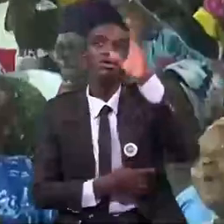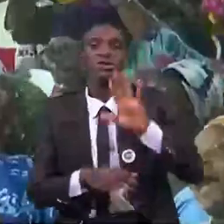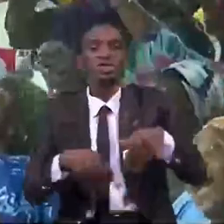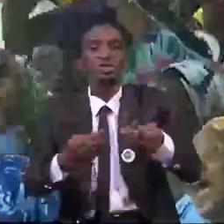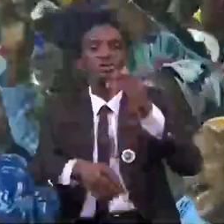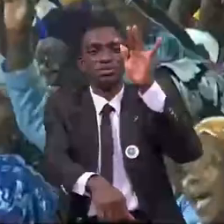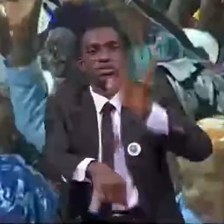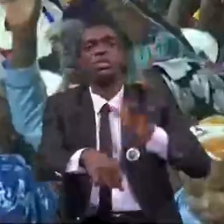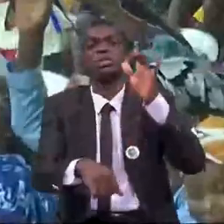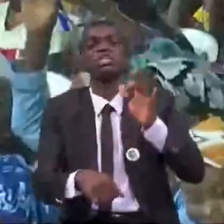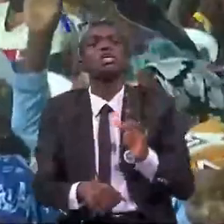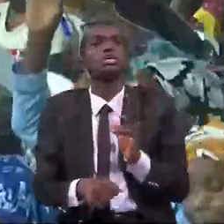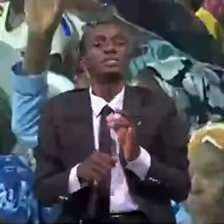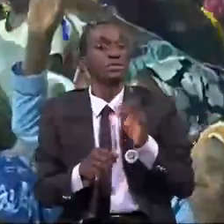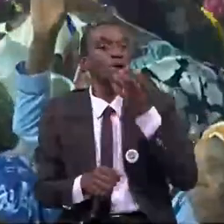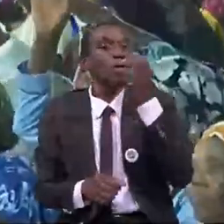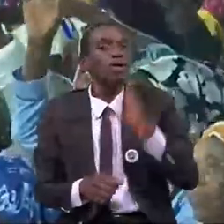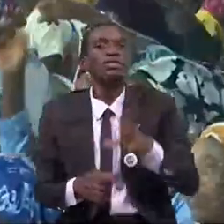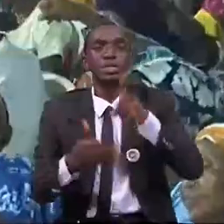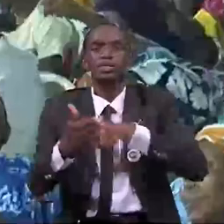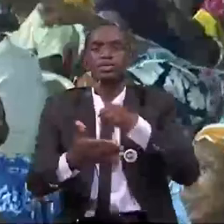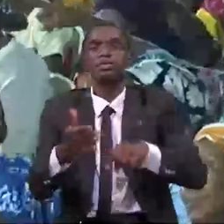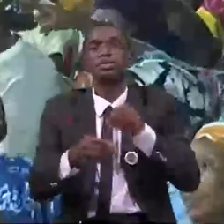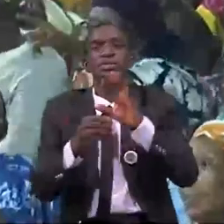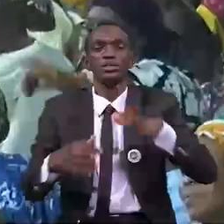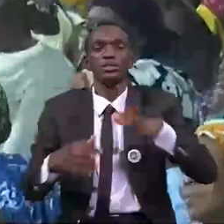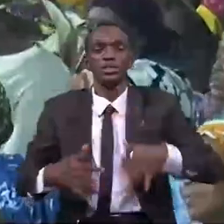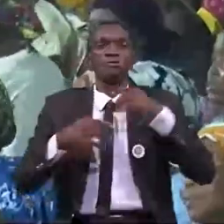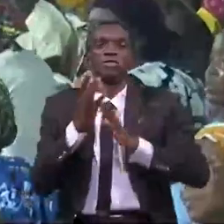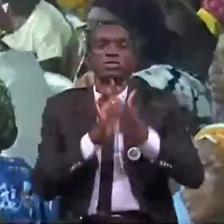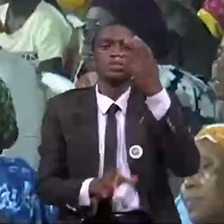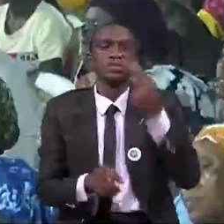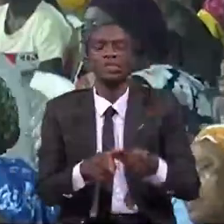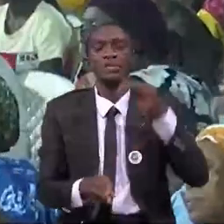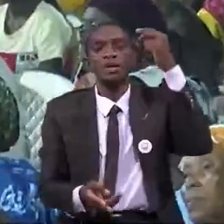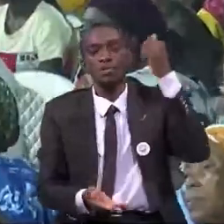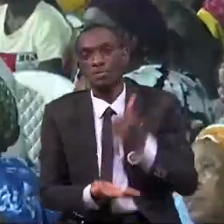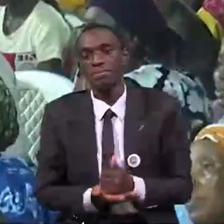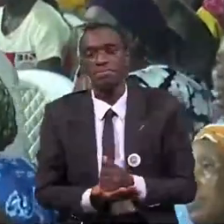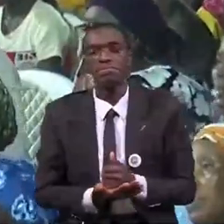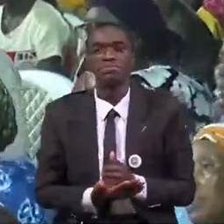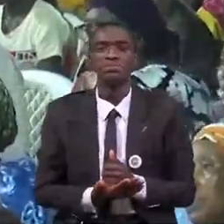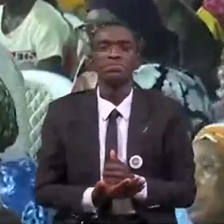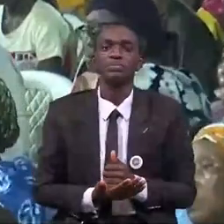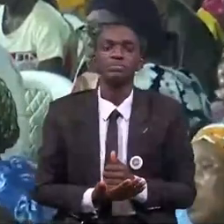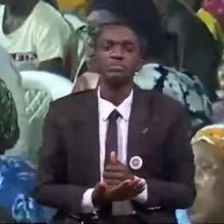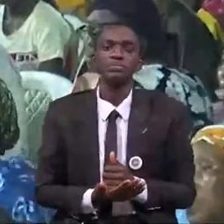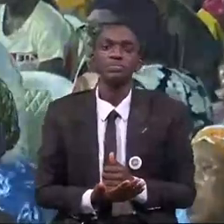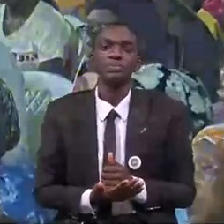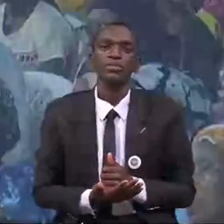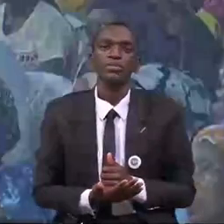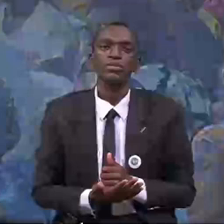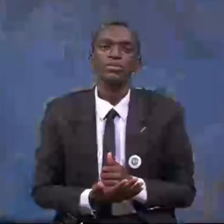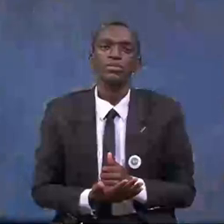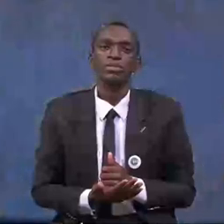y a la malédiction qui parcour toute la famille que tu ne vas pas échapper mais je dis Satan tu es menteur mon ami là qui est venu ce jour